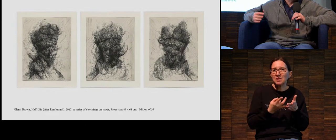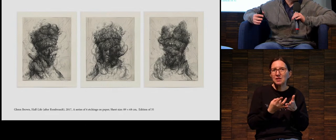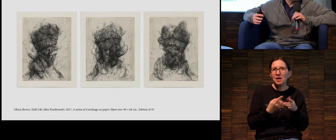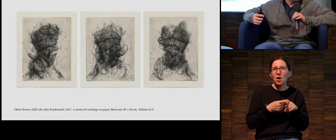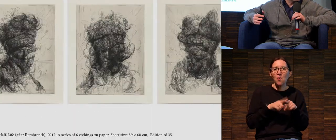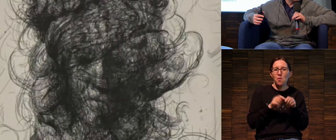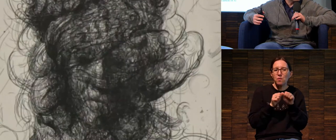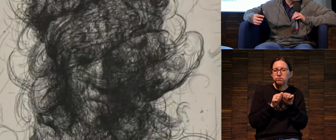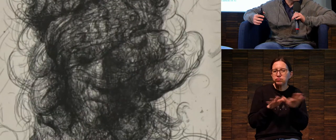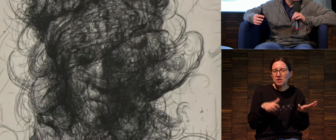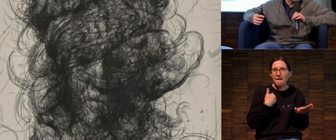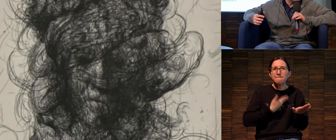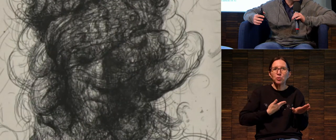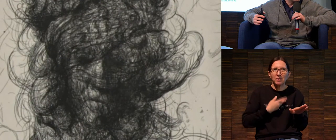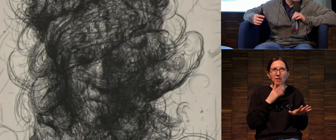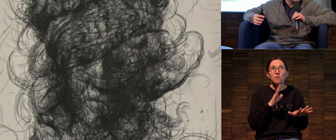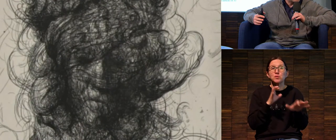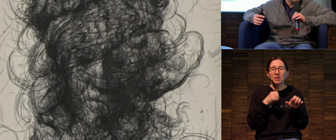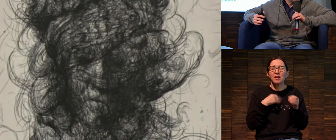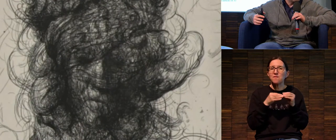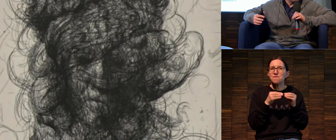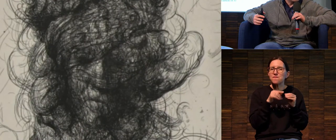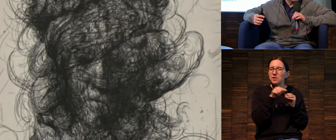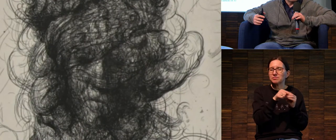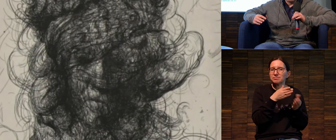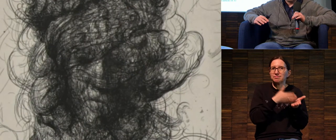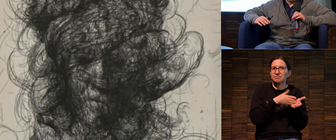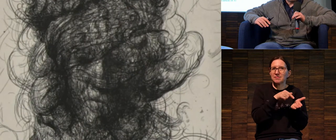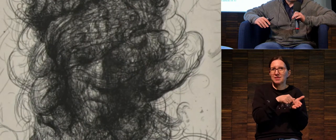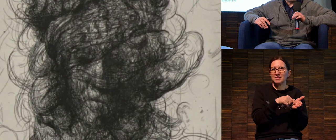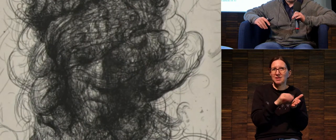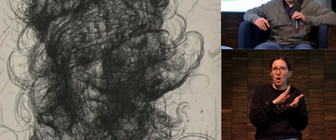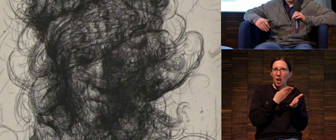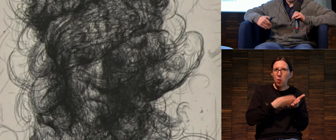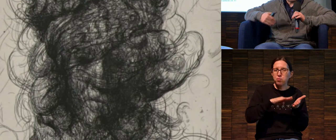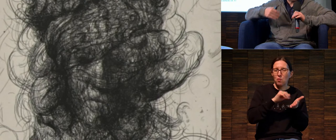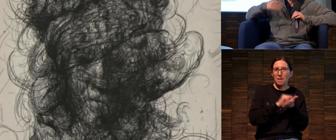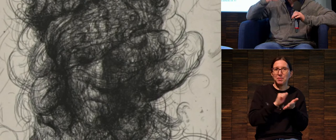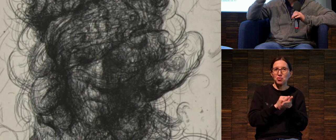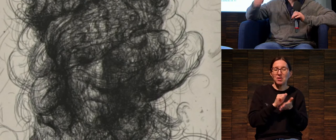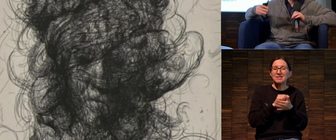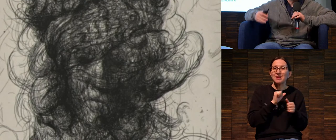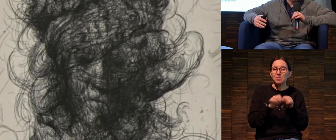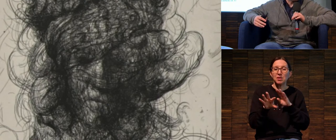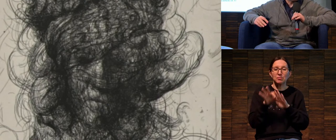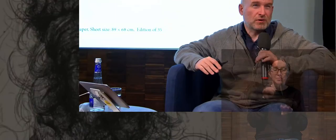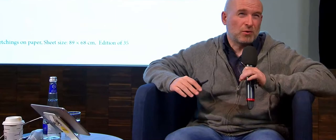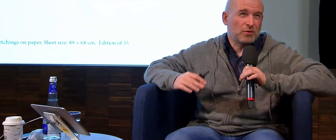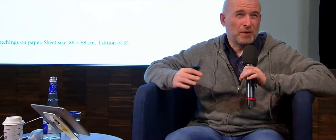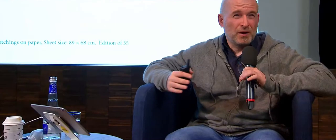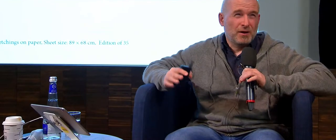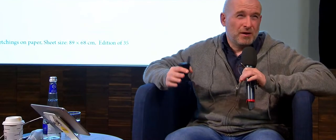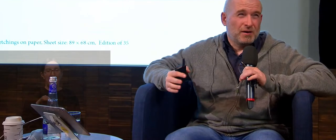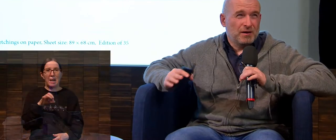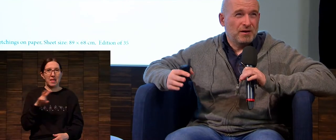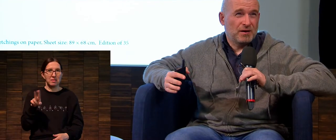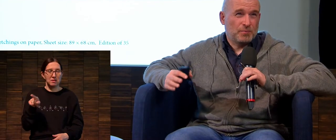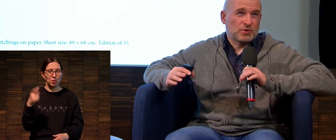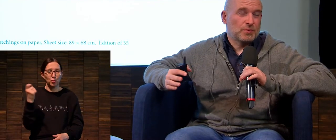полураспаде вот этого рембрандтовского восприятия. И обращаясь к творчеству самого Глена, он такой